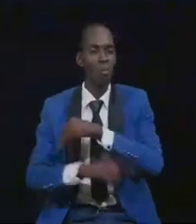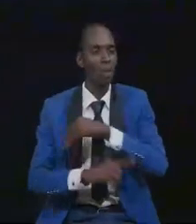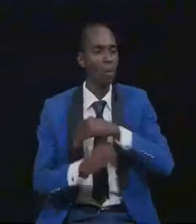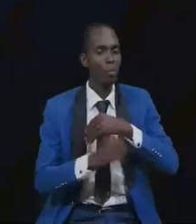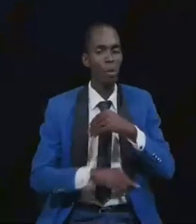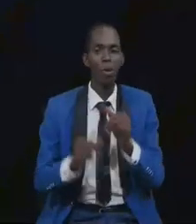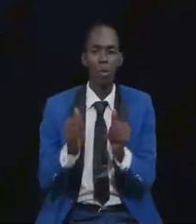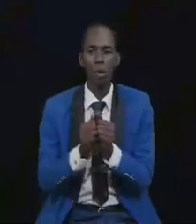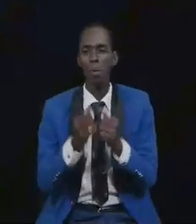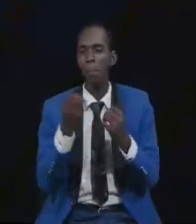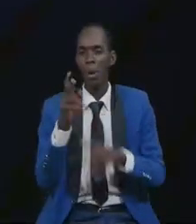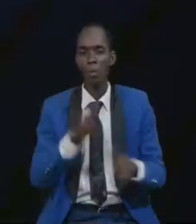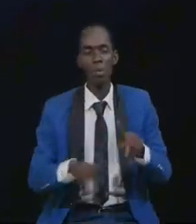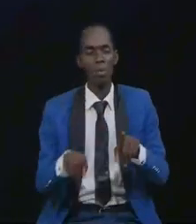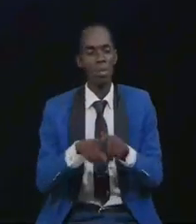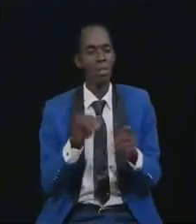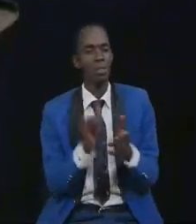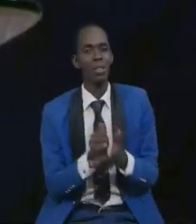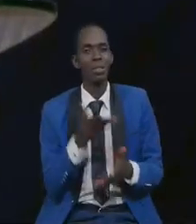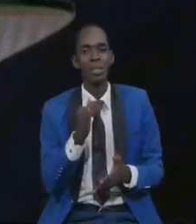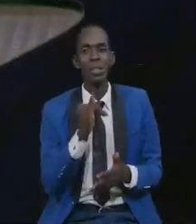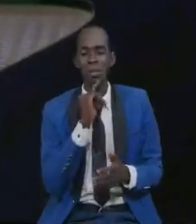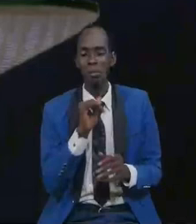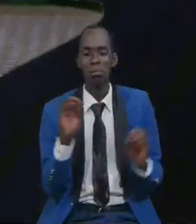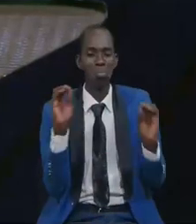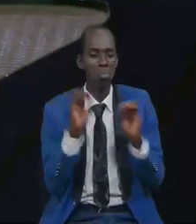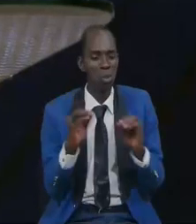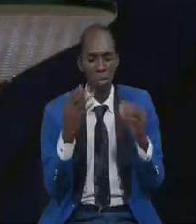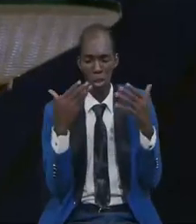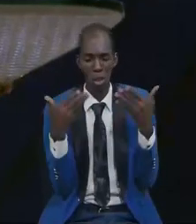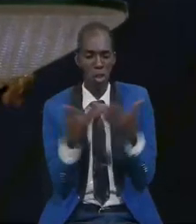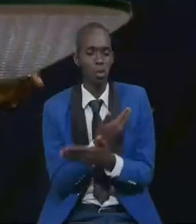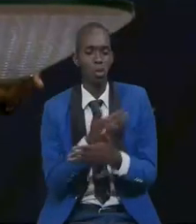n'y a rien de nouveau ici sous le soleil. Si quelqu'un